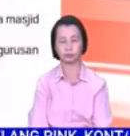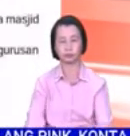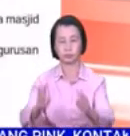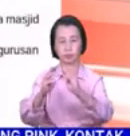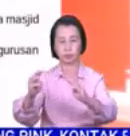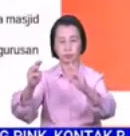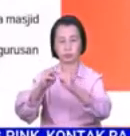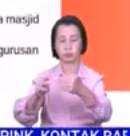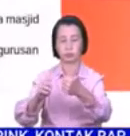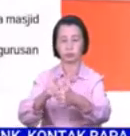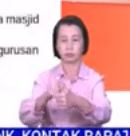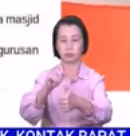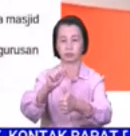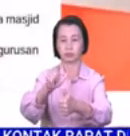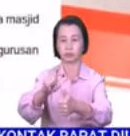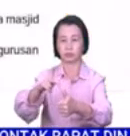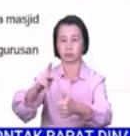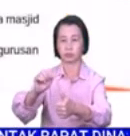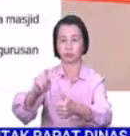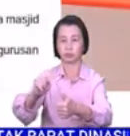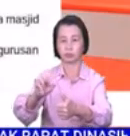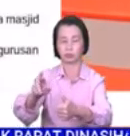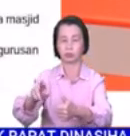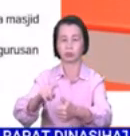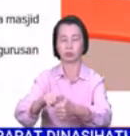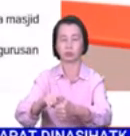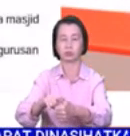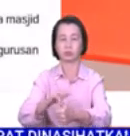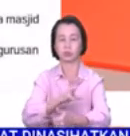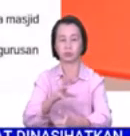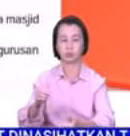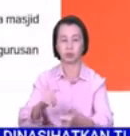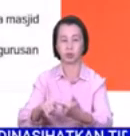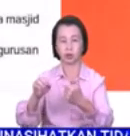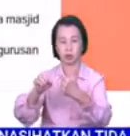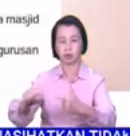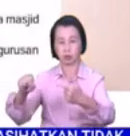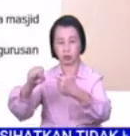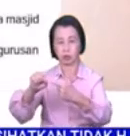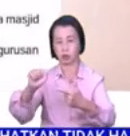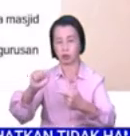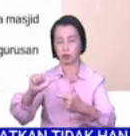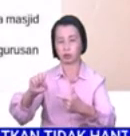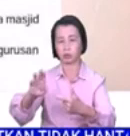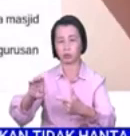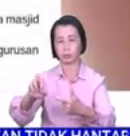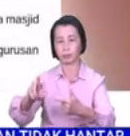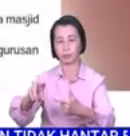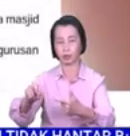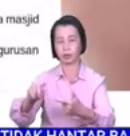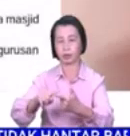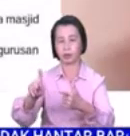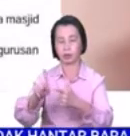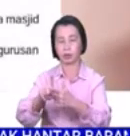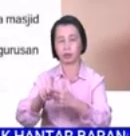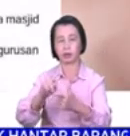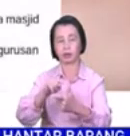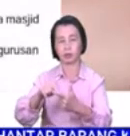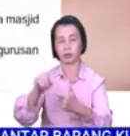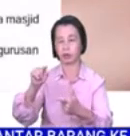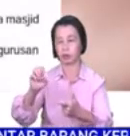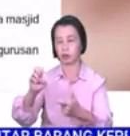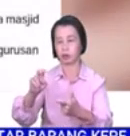Masjid terlibat adalah Masjid Al-Kautar di Kampung Gedung. Manakala surau adalah Surau Ashobirin di Kampung Tengah Lama